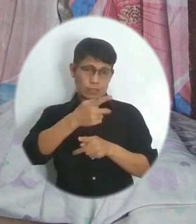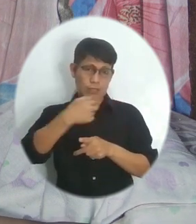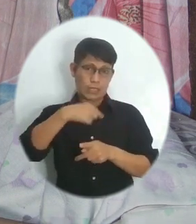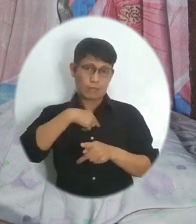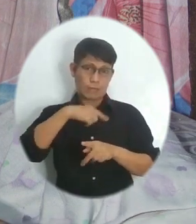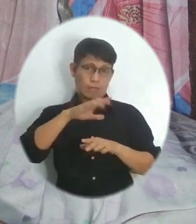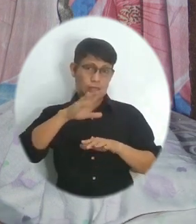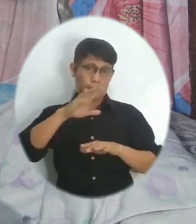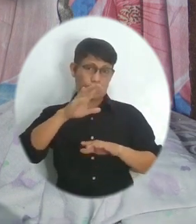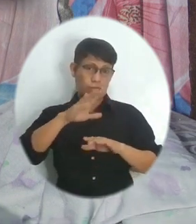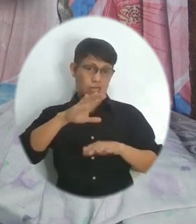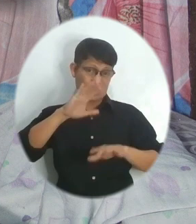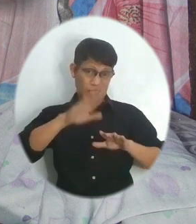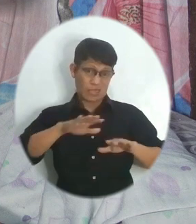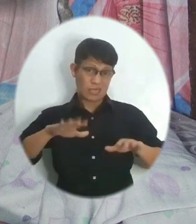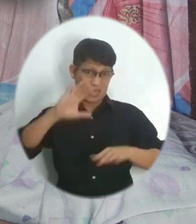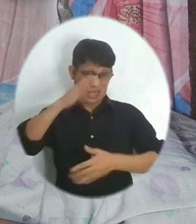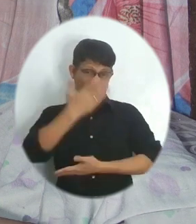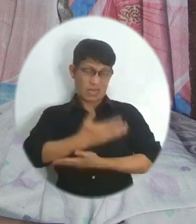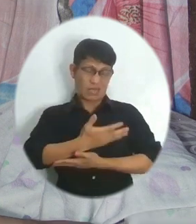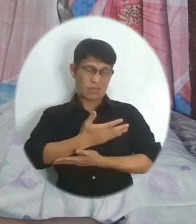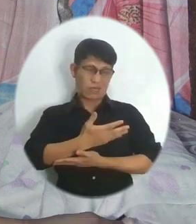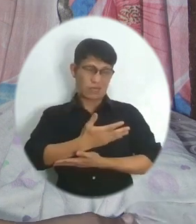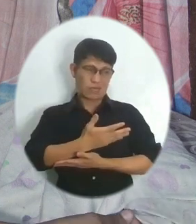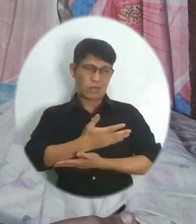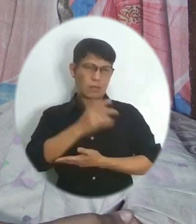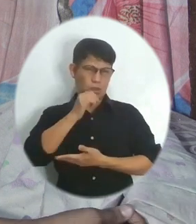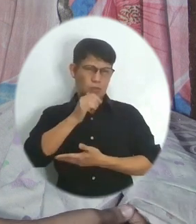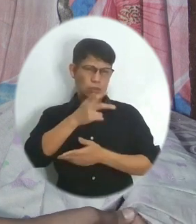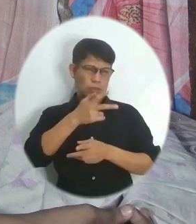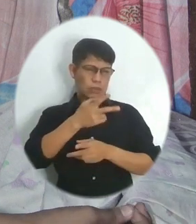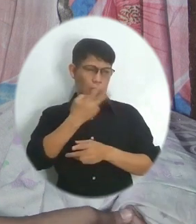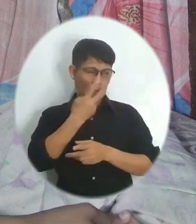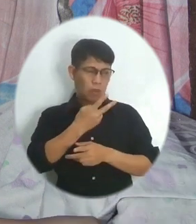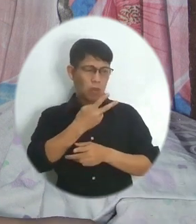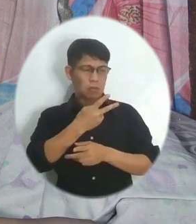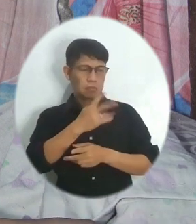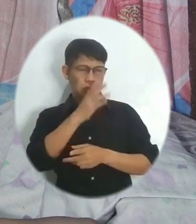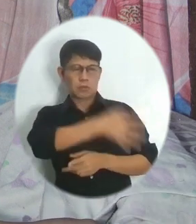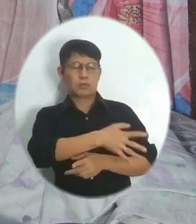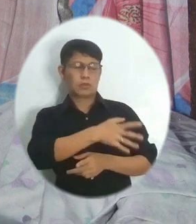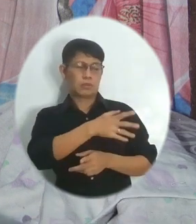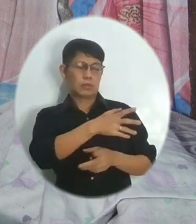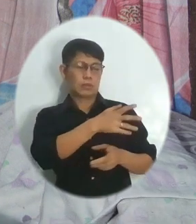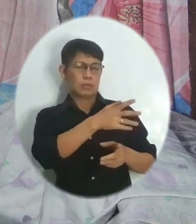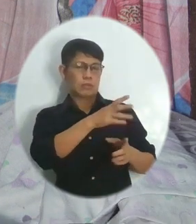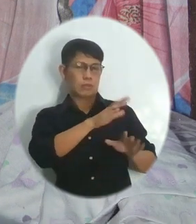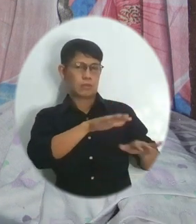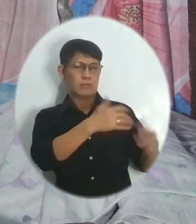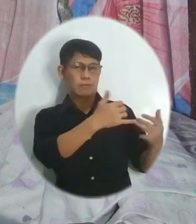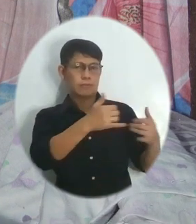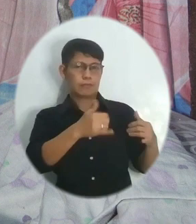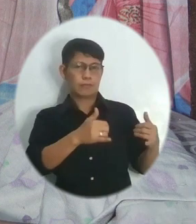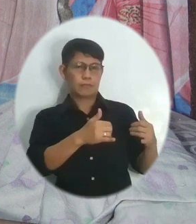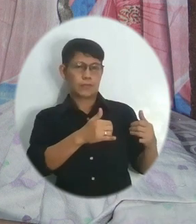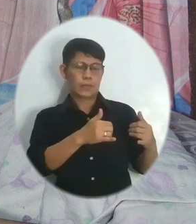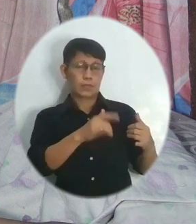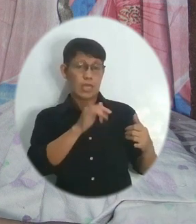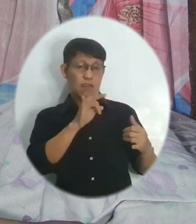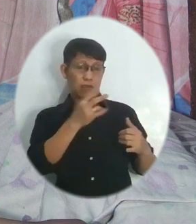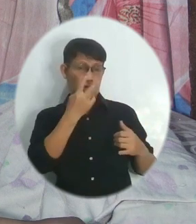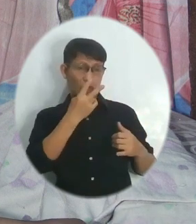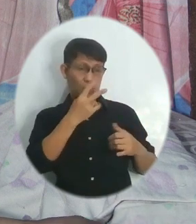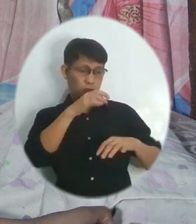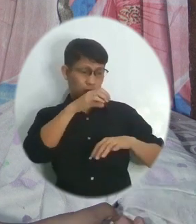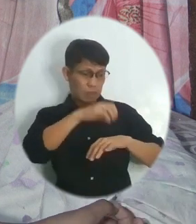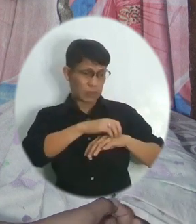hindi dapat tayo umasa na okay lang na naglalaro sila dyan, na okay lang na kunti ano, kagat